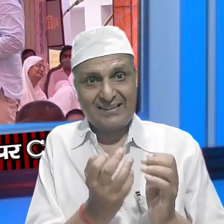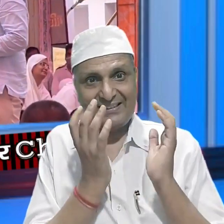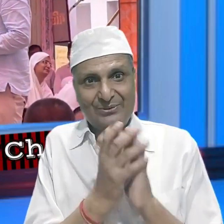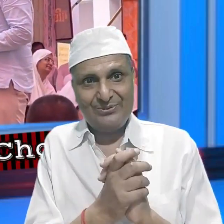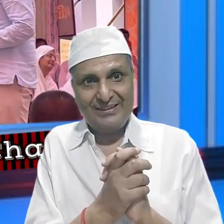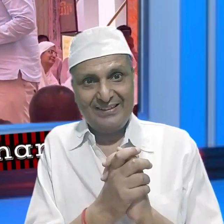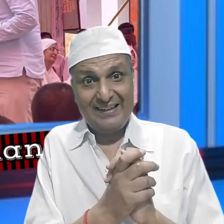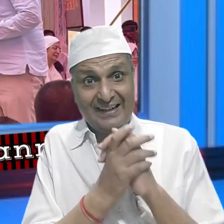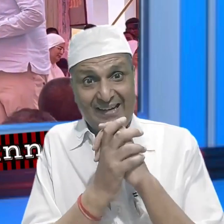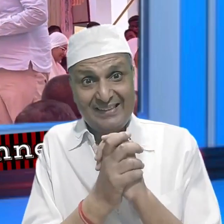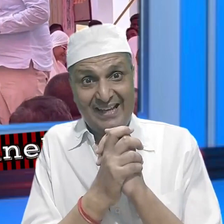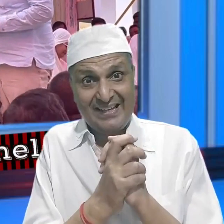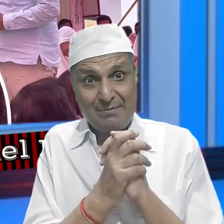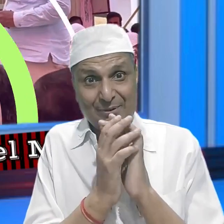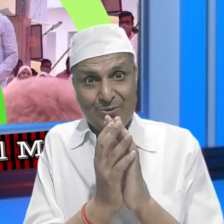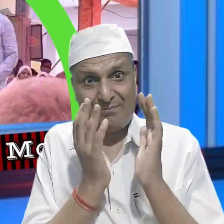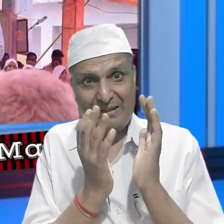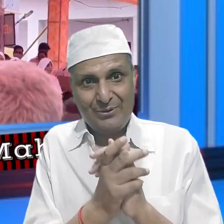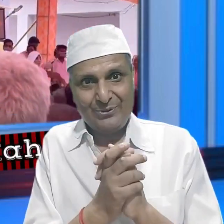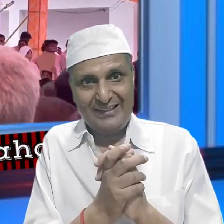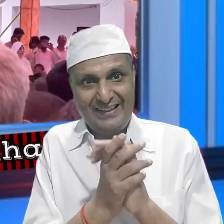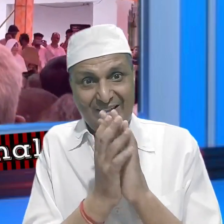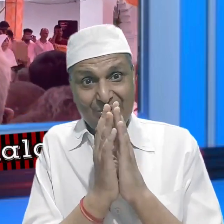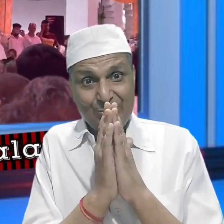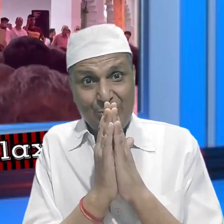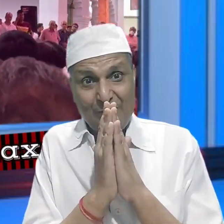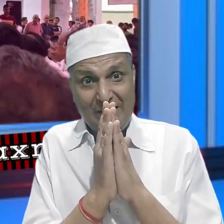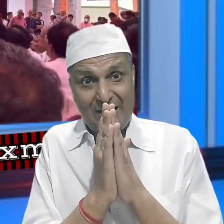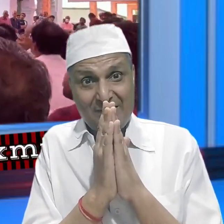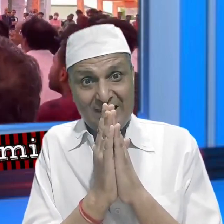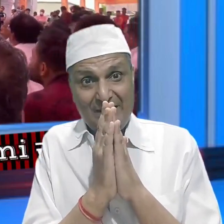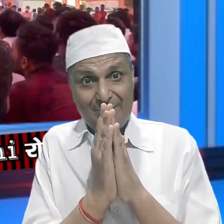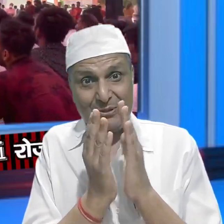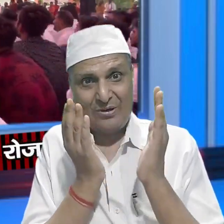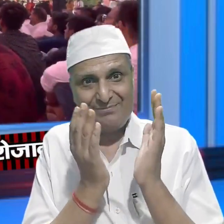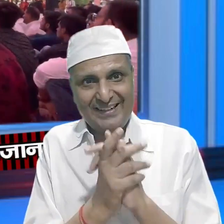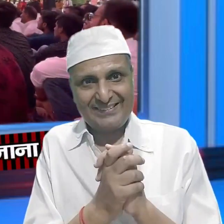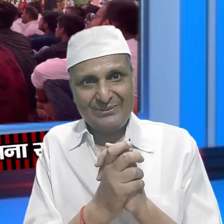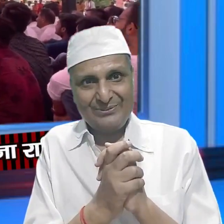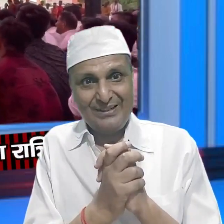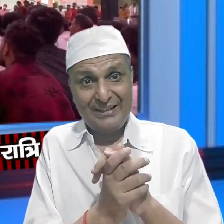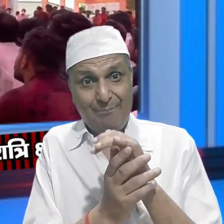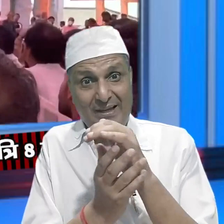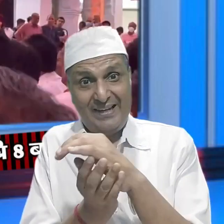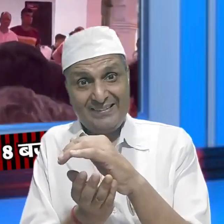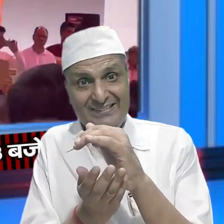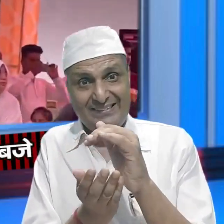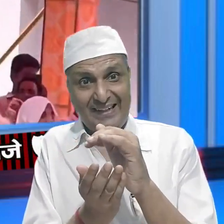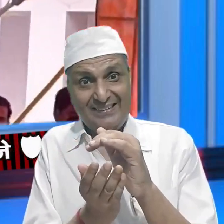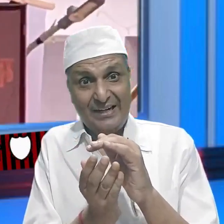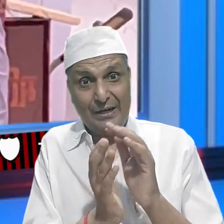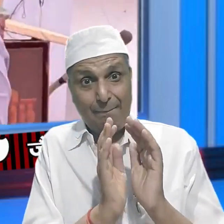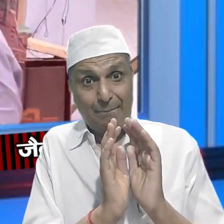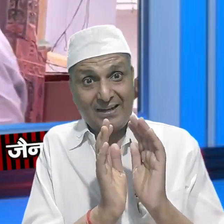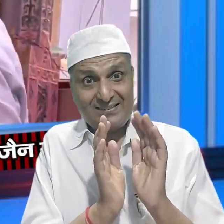से खींचा चलाता हूं। कहा जाता है कि अगर मनोकामना पूरी होती है तो गुरुवर मैं आपके सामने एक मनोकामना रखता हूं कि मेरे इस क्षेत्र